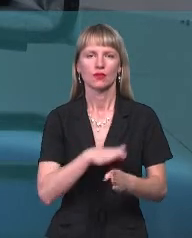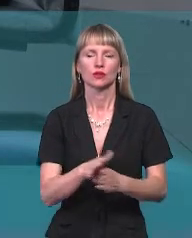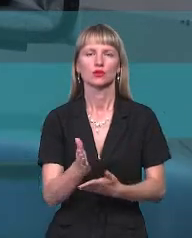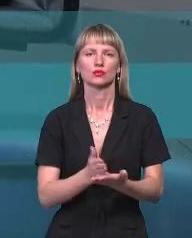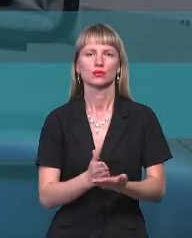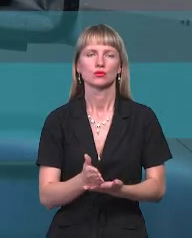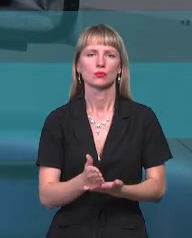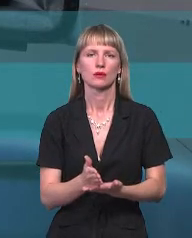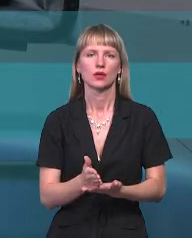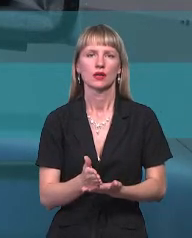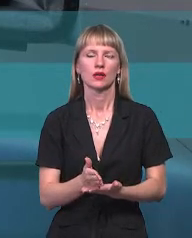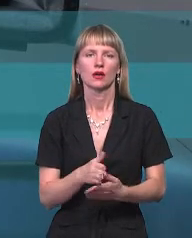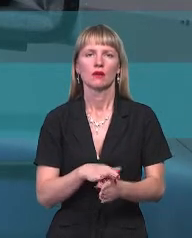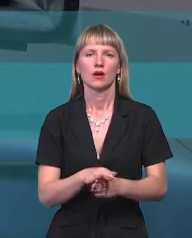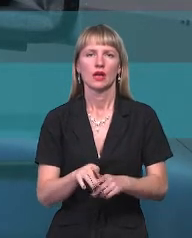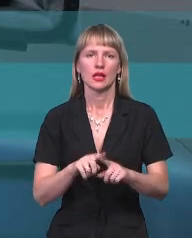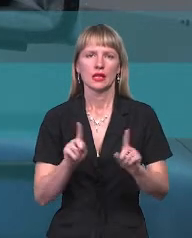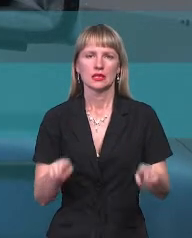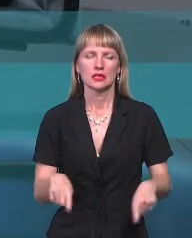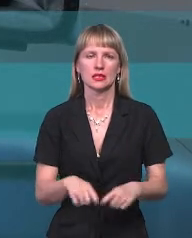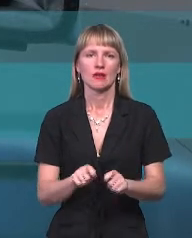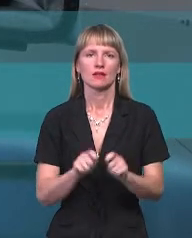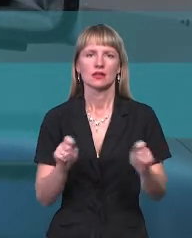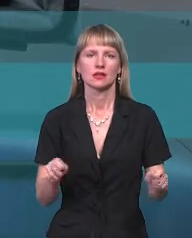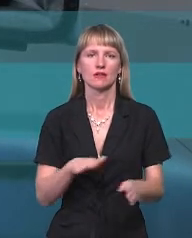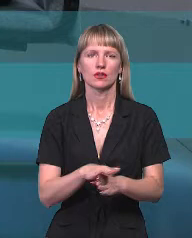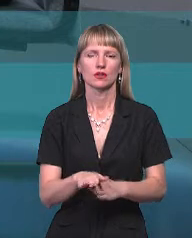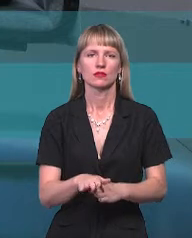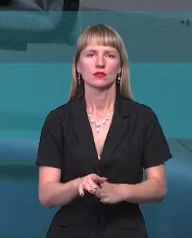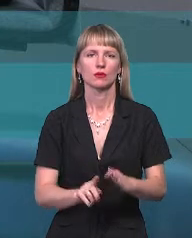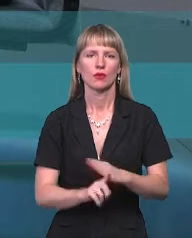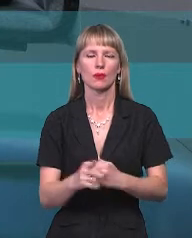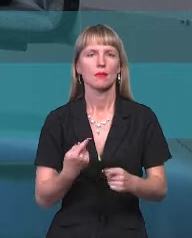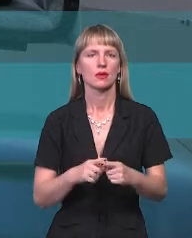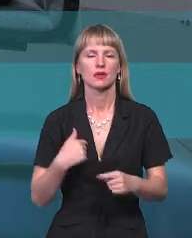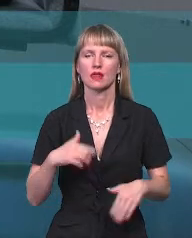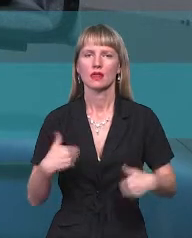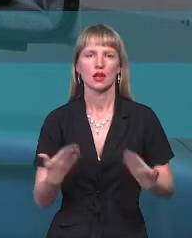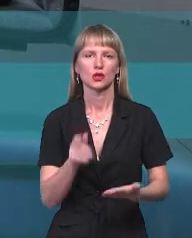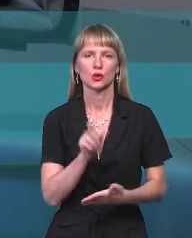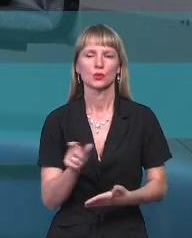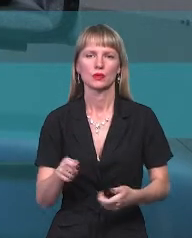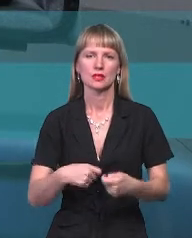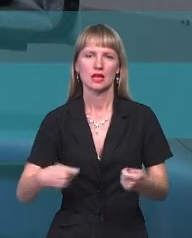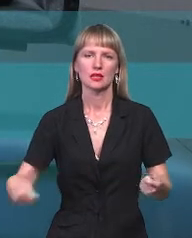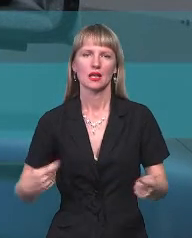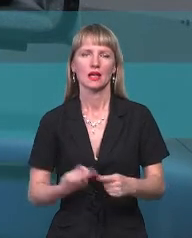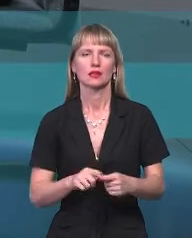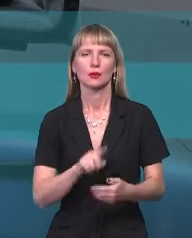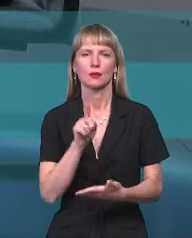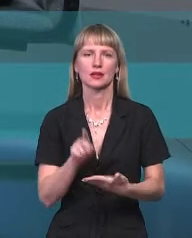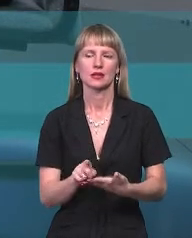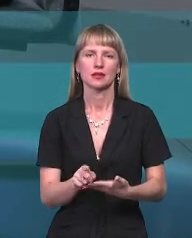служби виконавчого листа відкриття виконавчого провадження. Тому я не раджу людям затягувати з цим питанням.